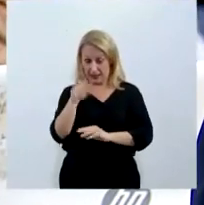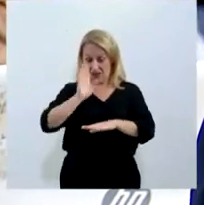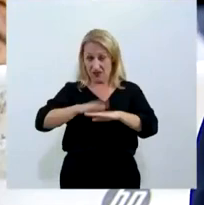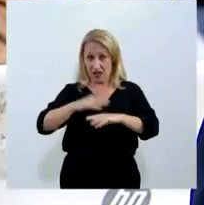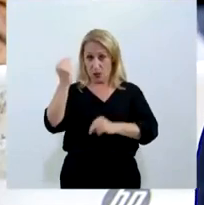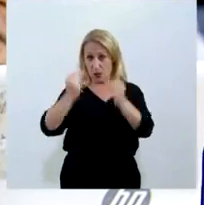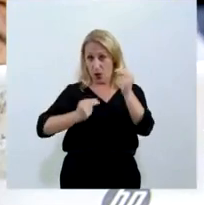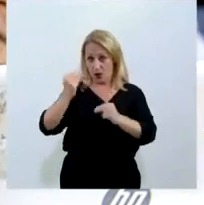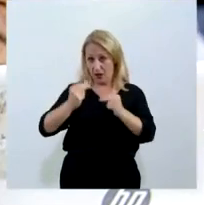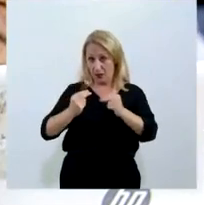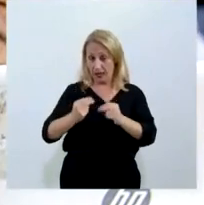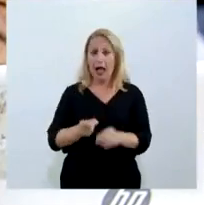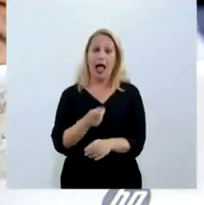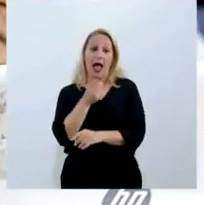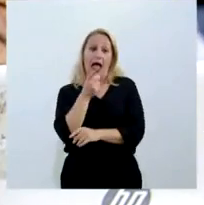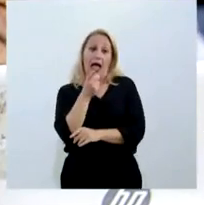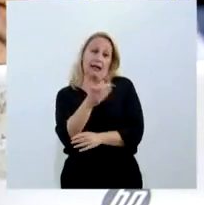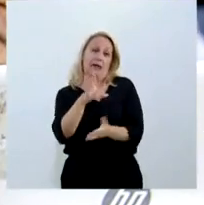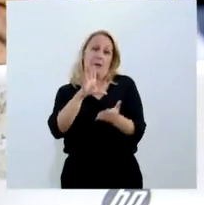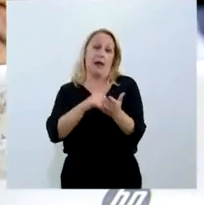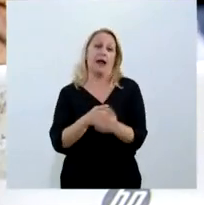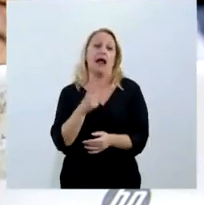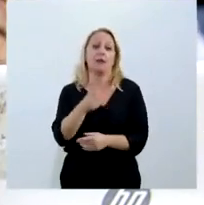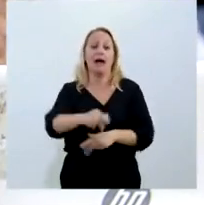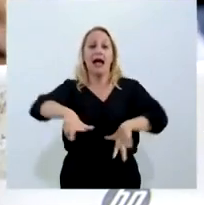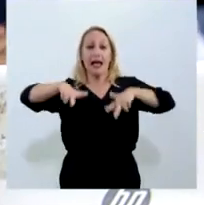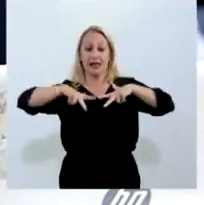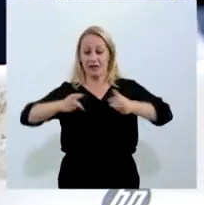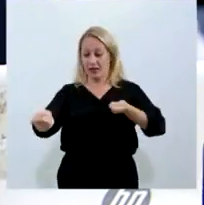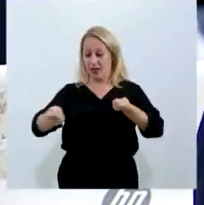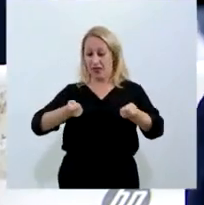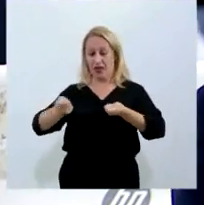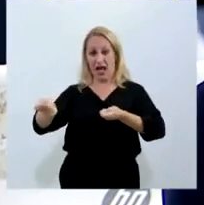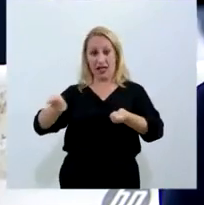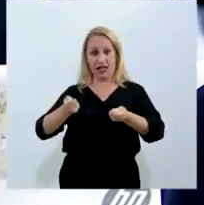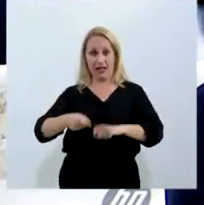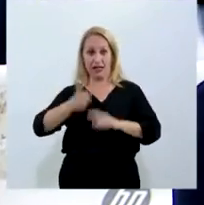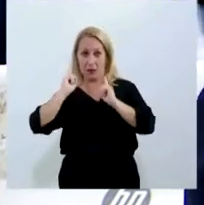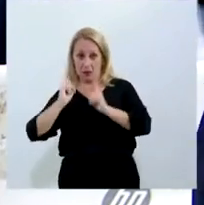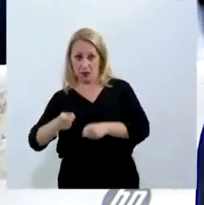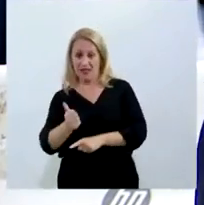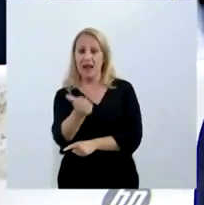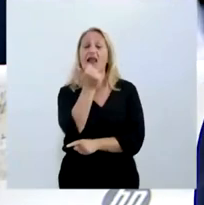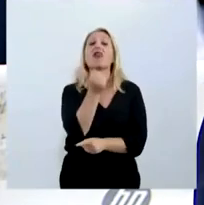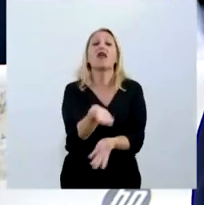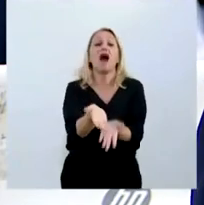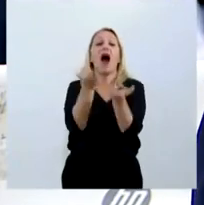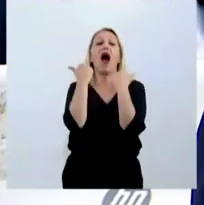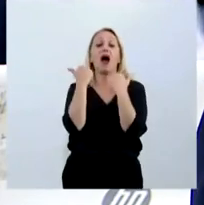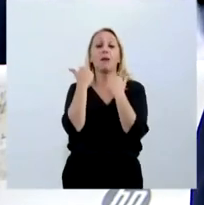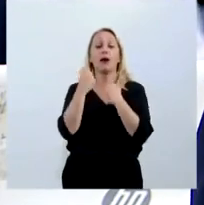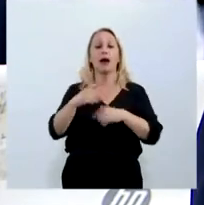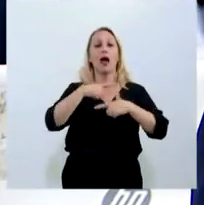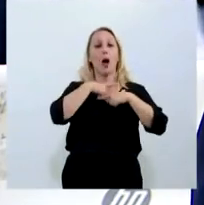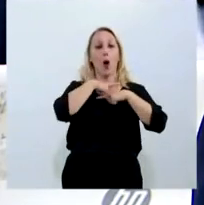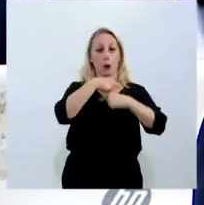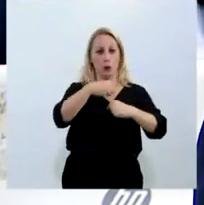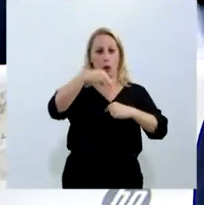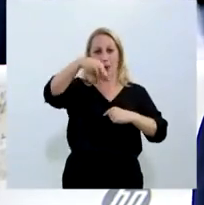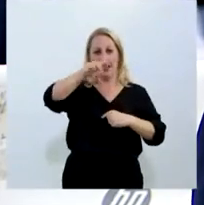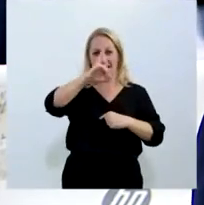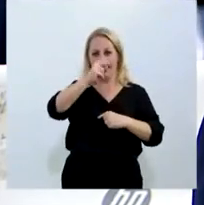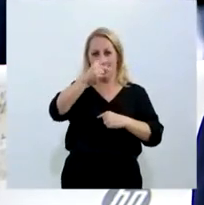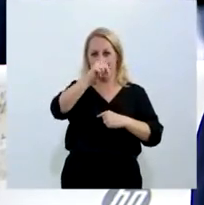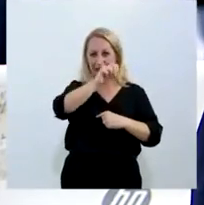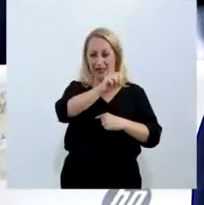προβλημάτων. Δηλαδή, εσείς λάθη στους κυβερνητικούς χειρισμούς δεν διαπιστώσατε. Ο εκπρόσωπός σας, ο κύριος